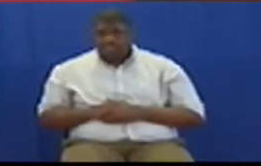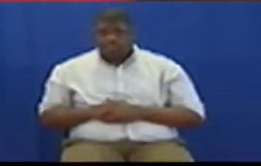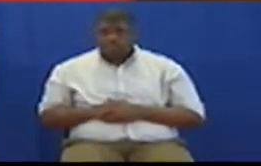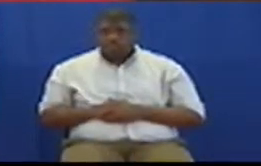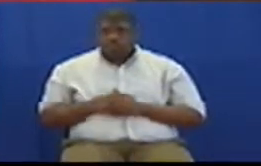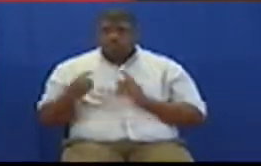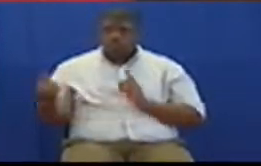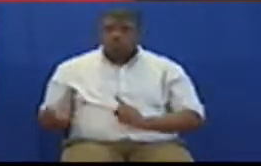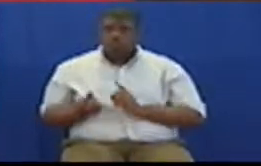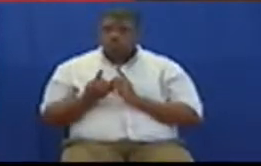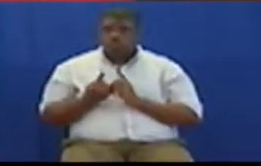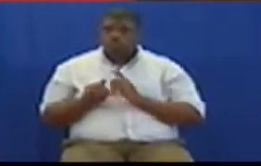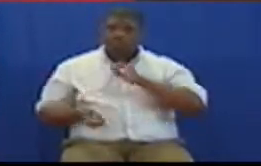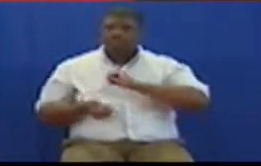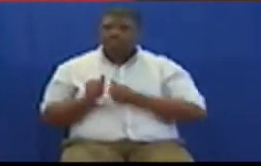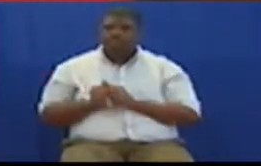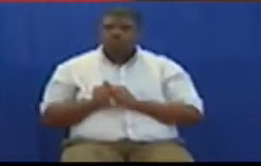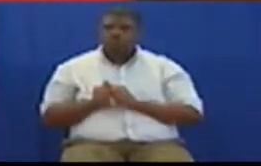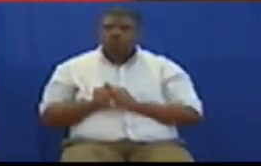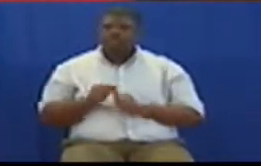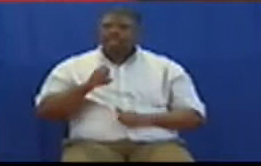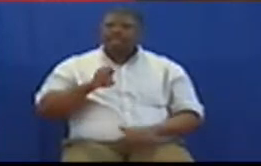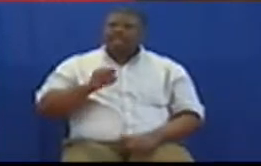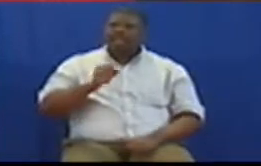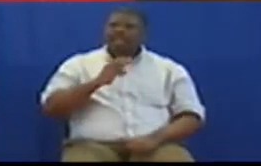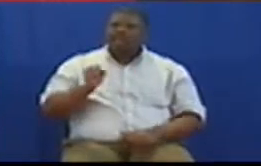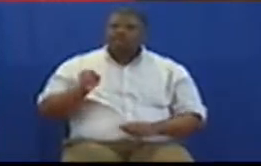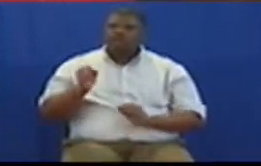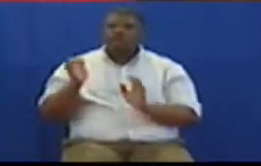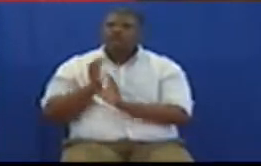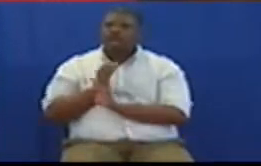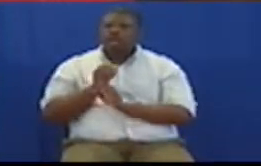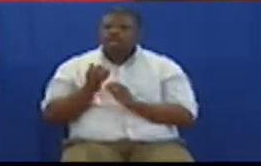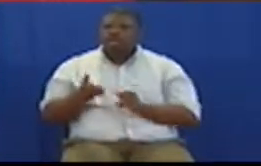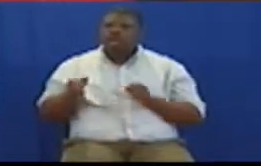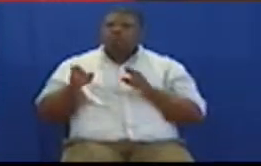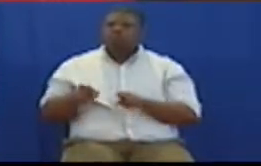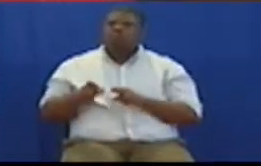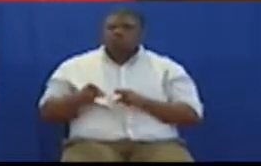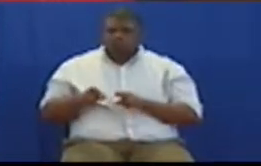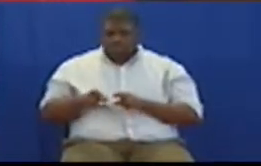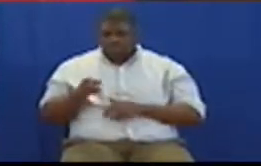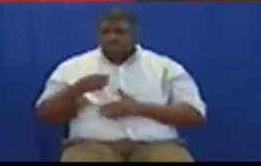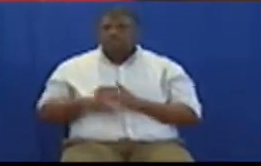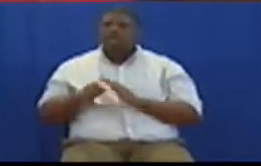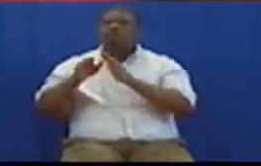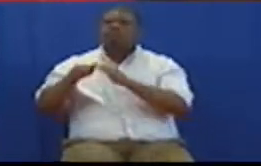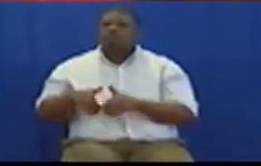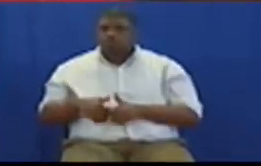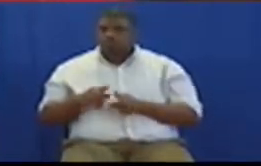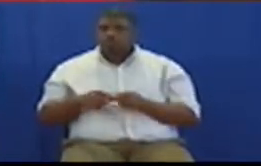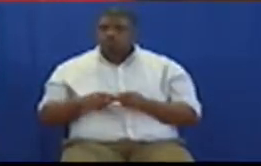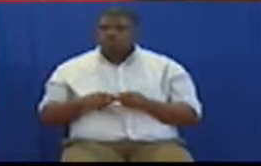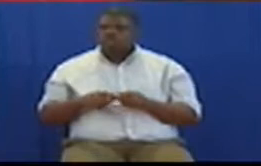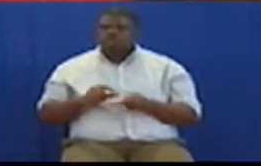kukumbwa na tatizo la escrow nikajikuta katika situation ambapo na hukumiwa na bunge, niko ndani ya bunge na mbunge na siruhusu